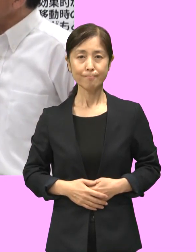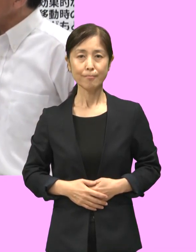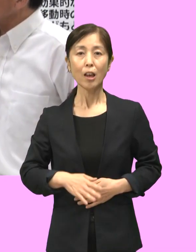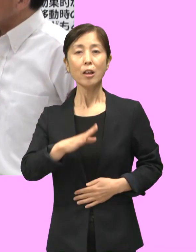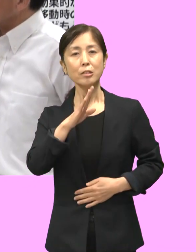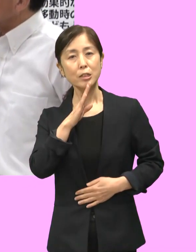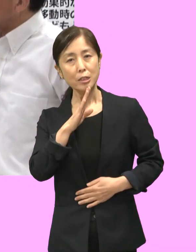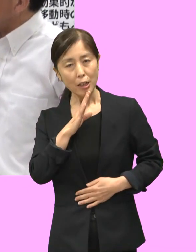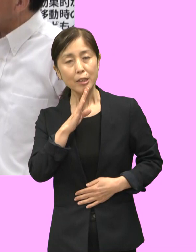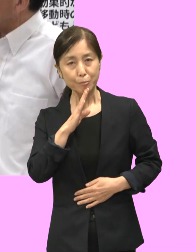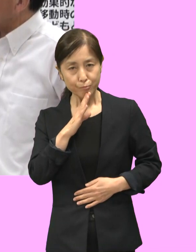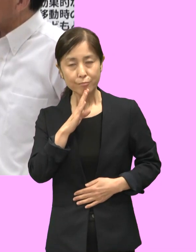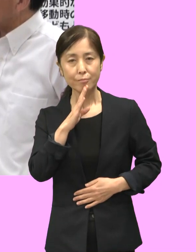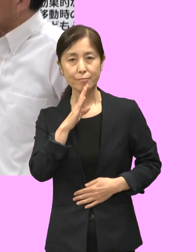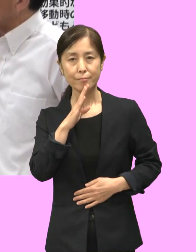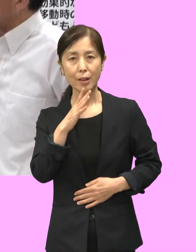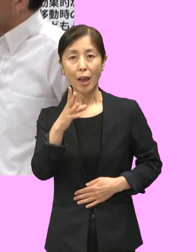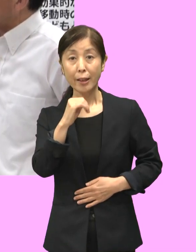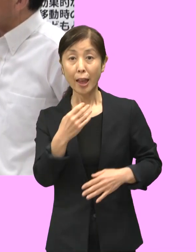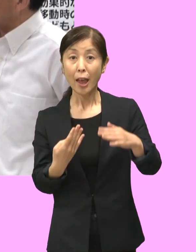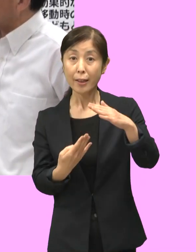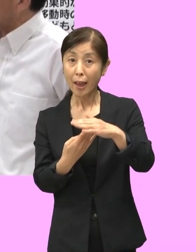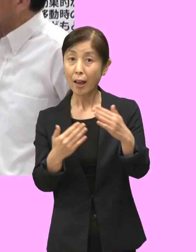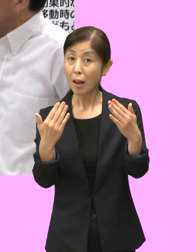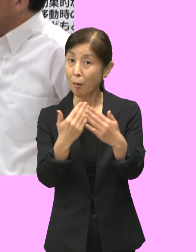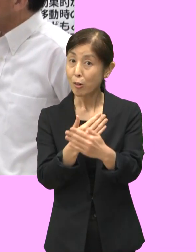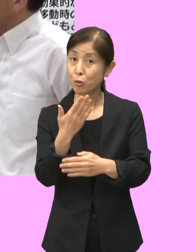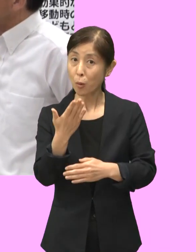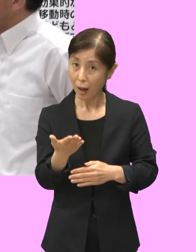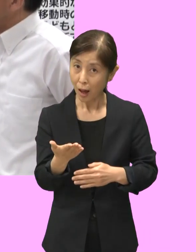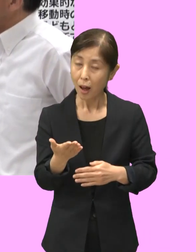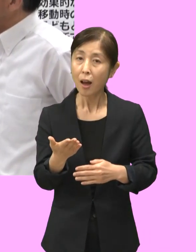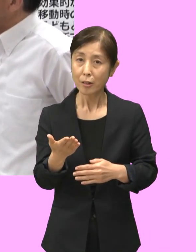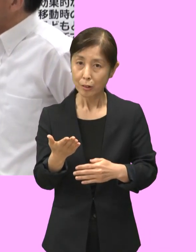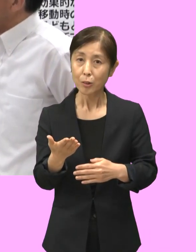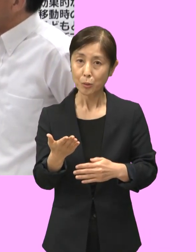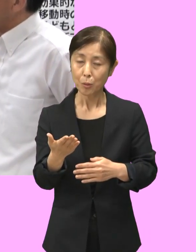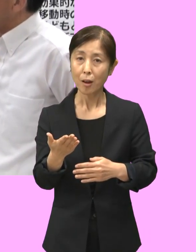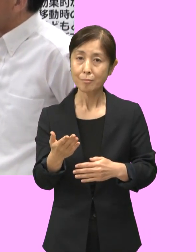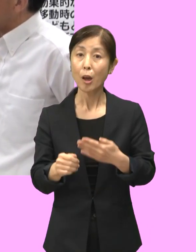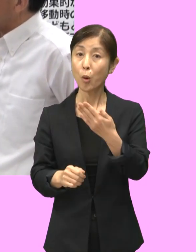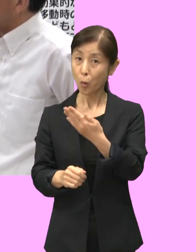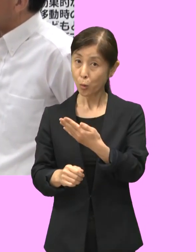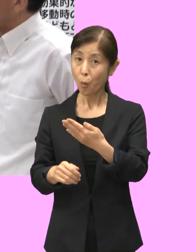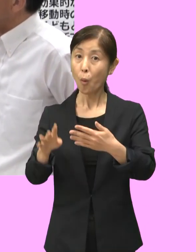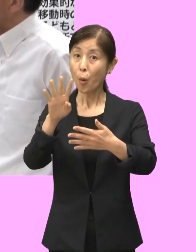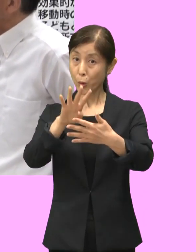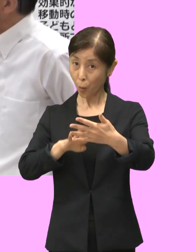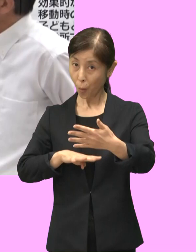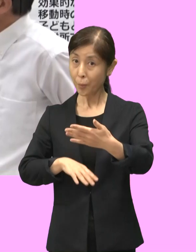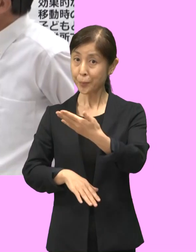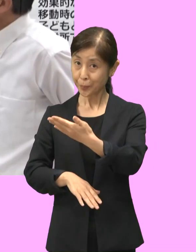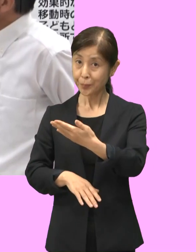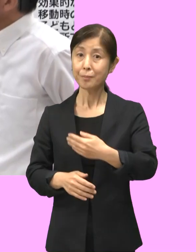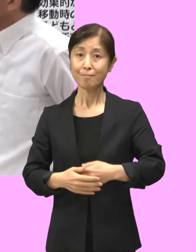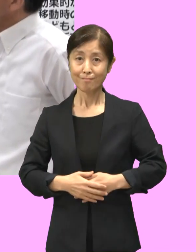実際どんなふうに定年が変わっていくかというのは、この状況で、表でお分かりいただけるかと思い